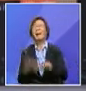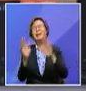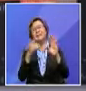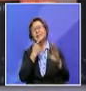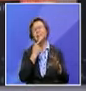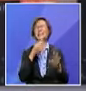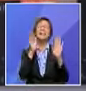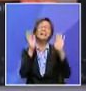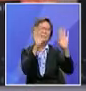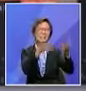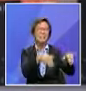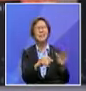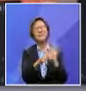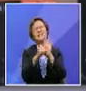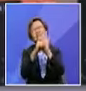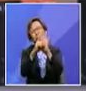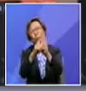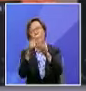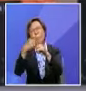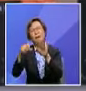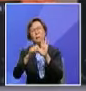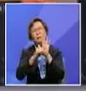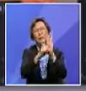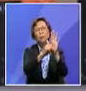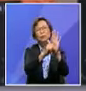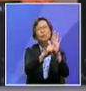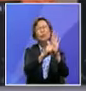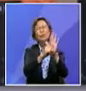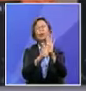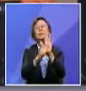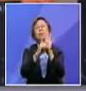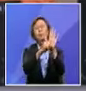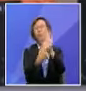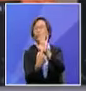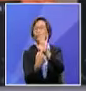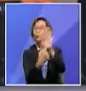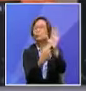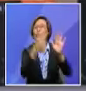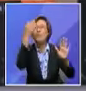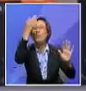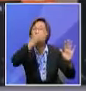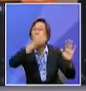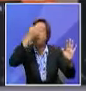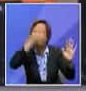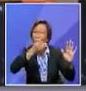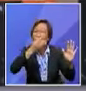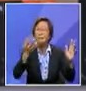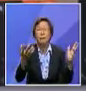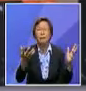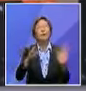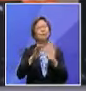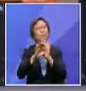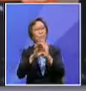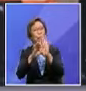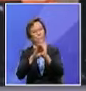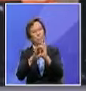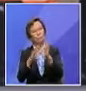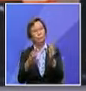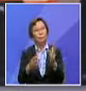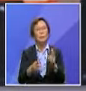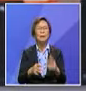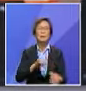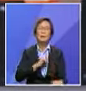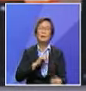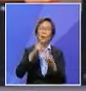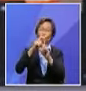simbol. Tetapi simbol itu melambangkan falsafahnya. Betul. Ya, simbol itu melambangkan falsafah. Macam